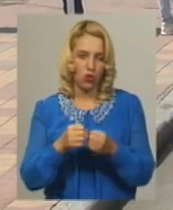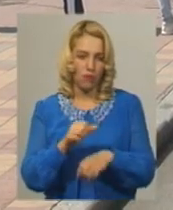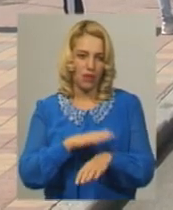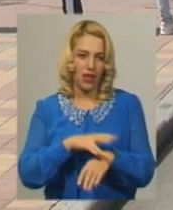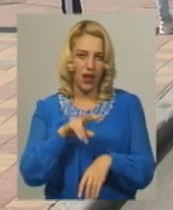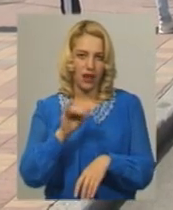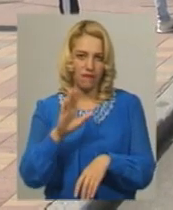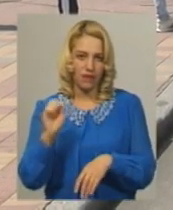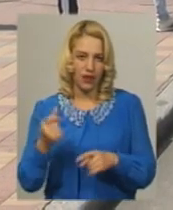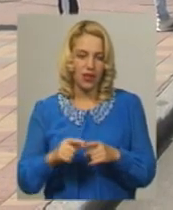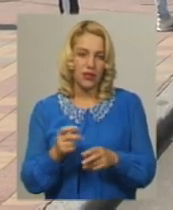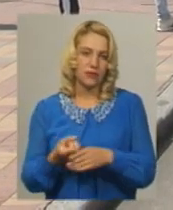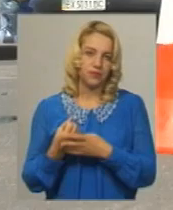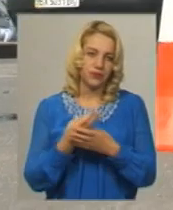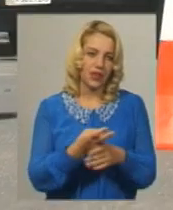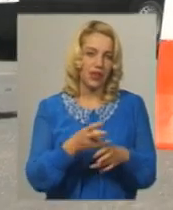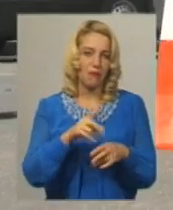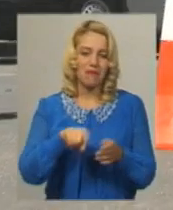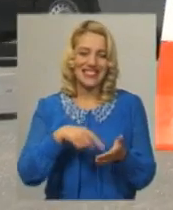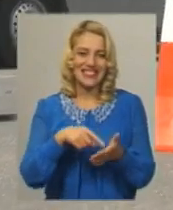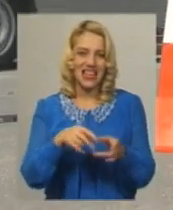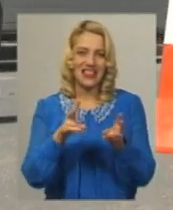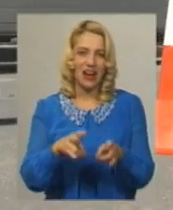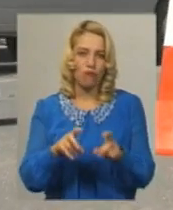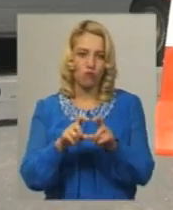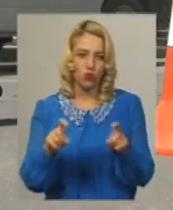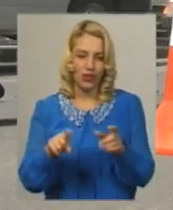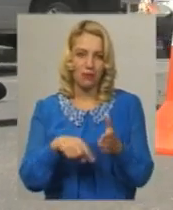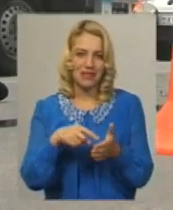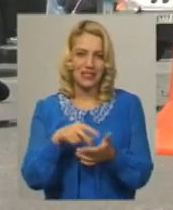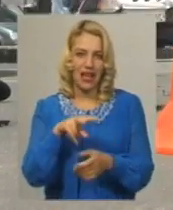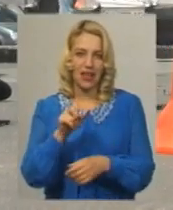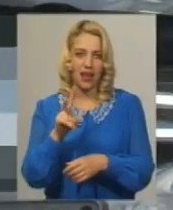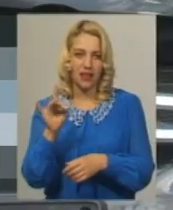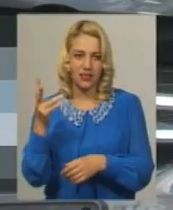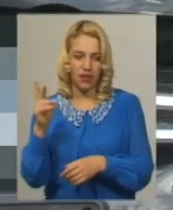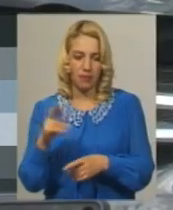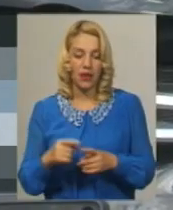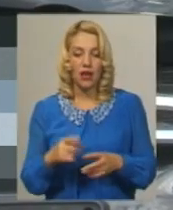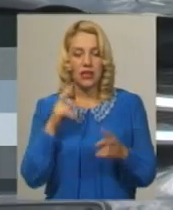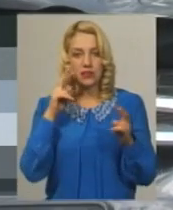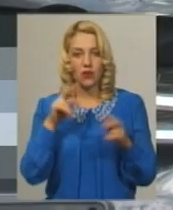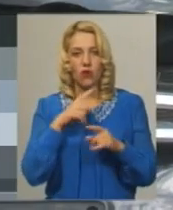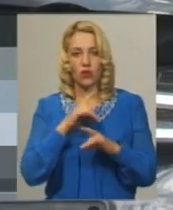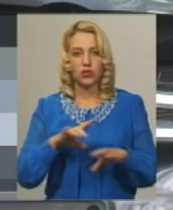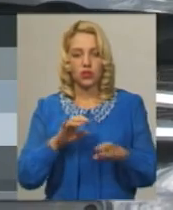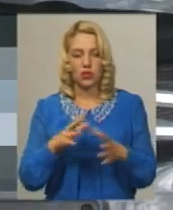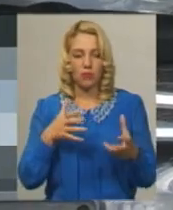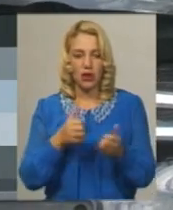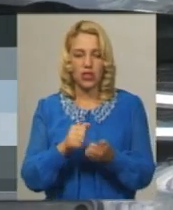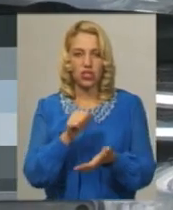шпиталізовано до травмпункту міської лікарні. Хмельничанин Віталій Поліщук, який бачив, як все відбувалося, каже, дорожньо-транспортна пригода сталася